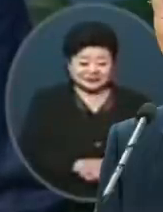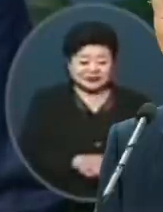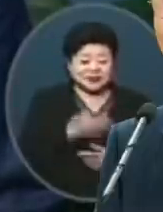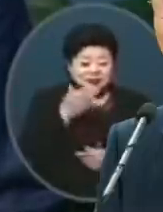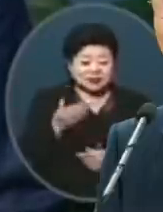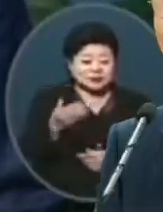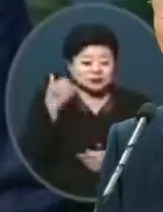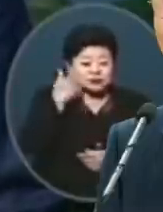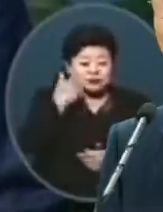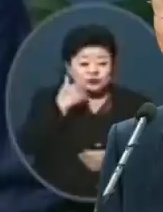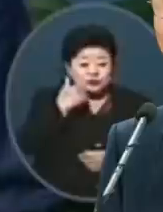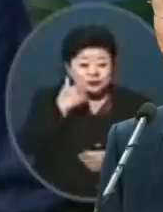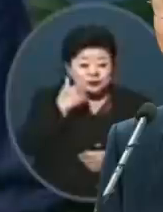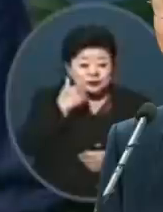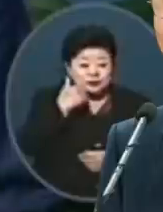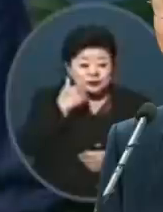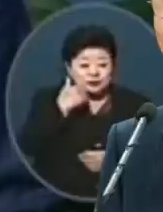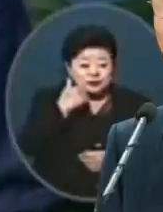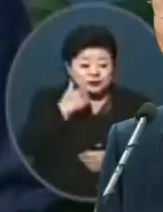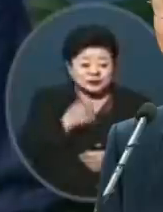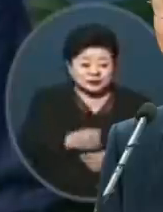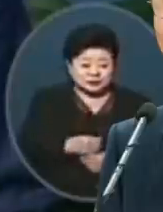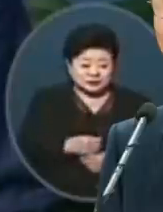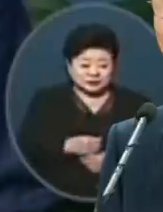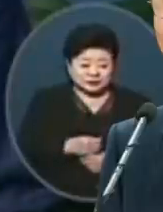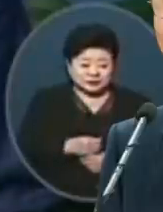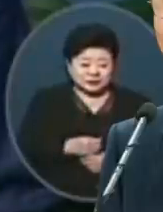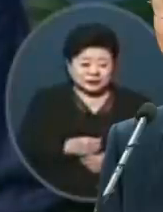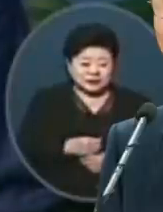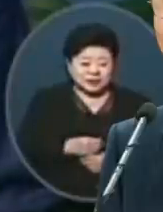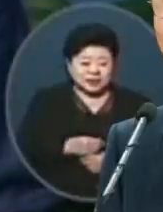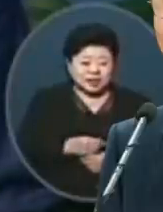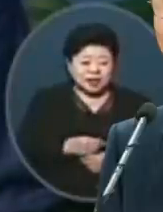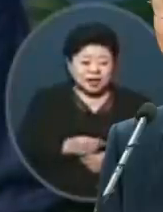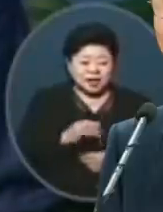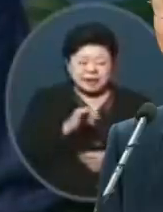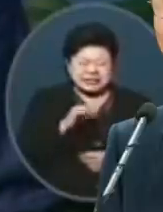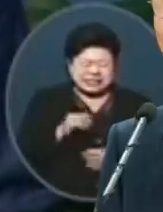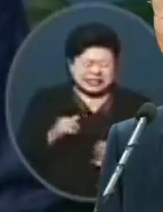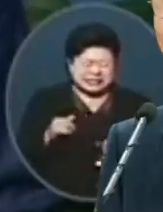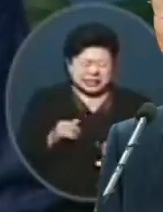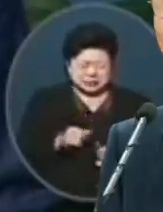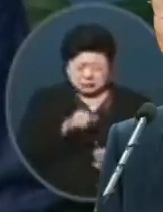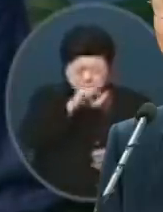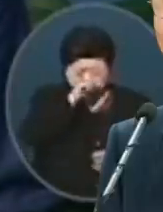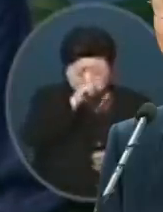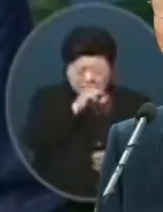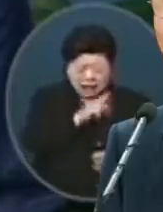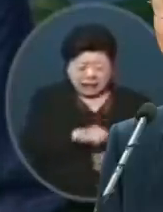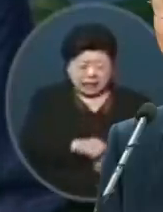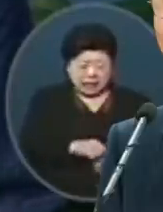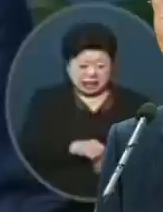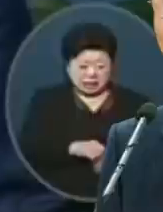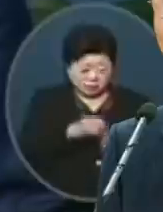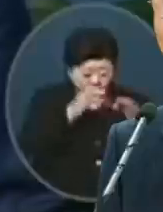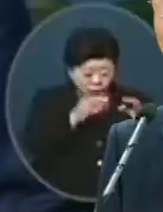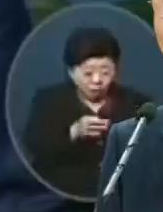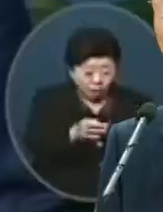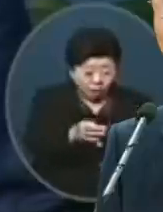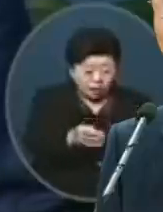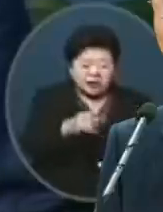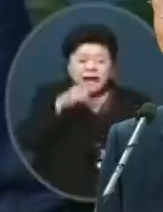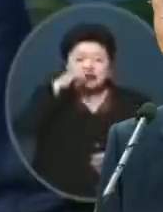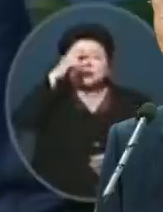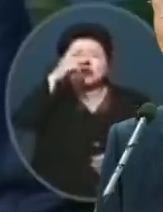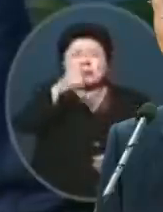여러분 우리가 생각해봐도 바리새 교인이 훨씬 잘했단 말입니다. 그러나